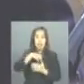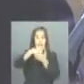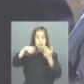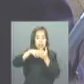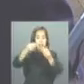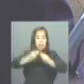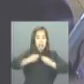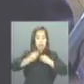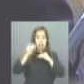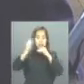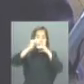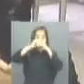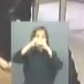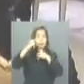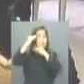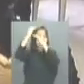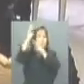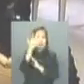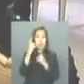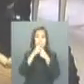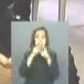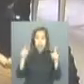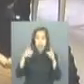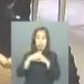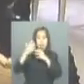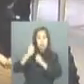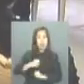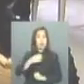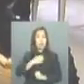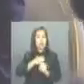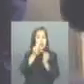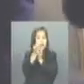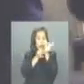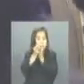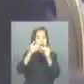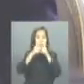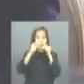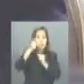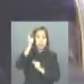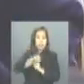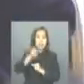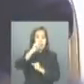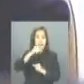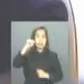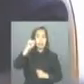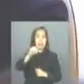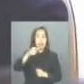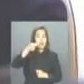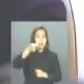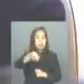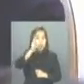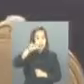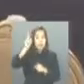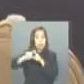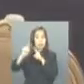จากการปราศัยในช่วงโค้งสุดท้ายแต่พรรคต้องการชี้แจงความจริงต่อข้อกล่าวหาการสั่งทำร้ายประชาชนในเหตุการณ์ช่วงชุ